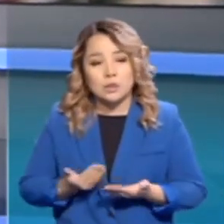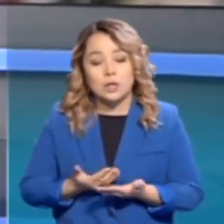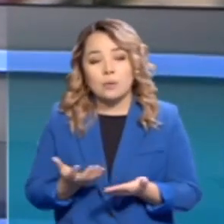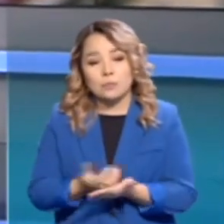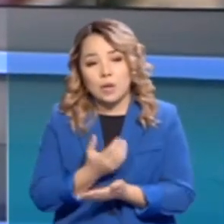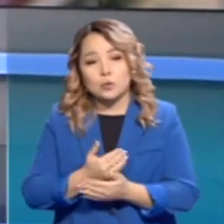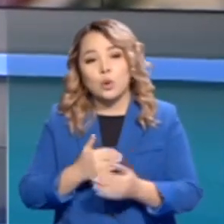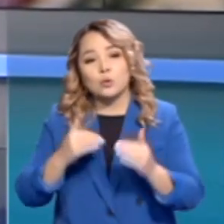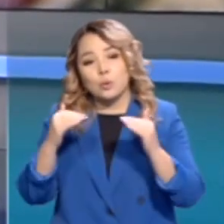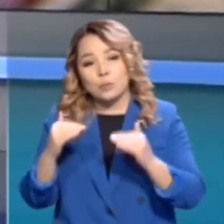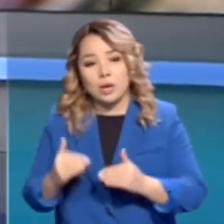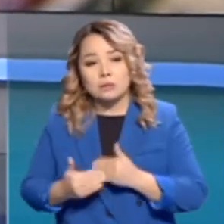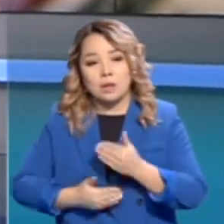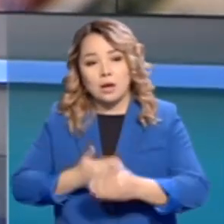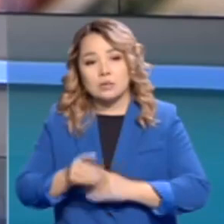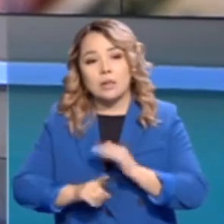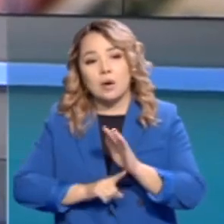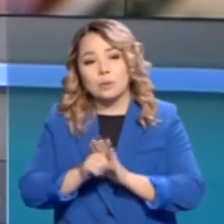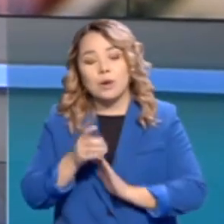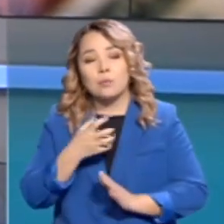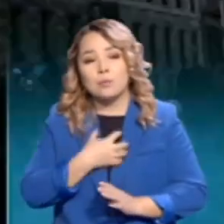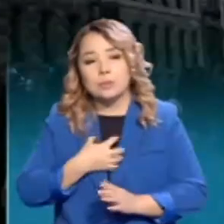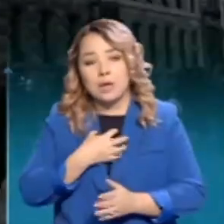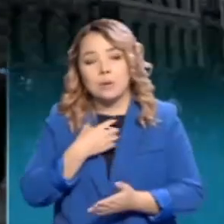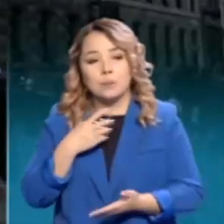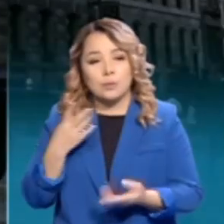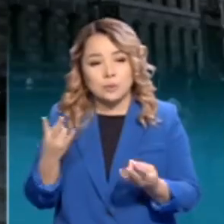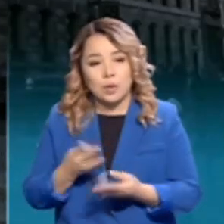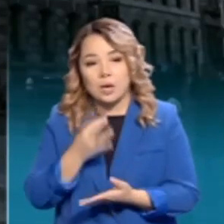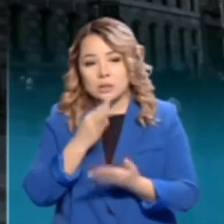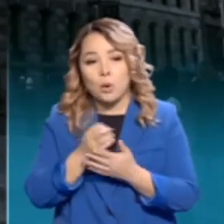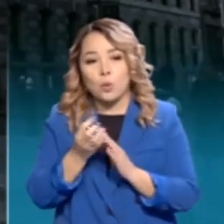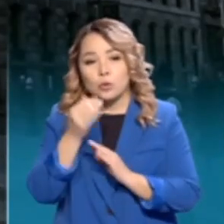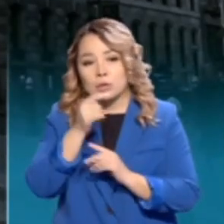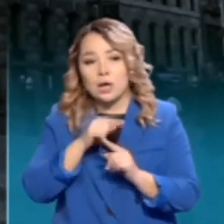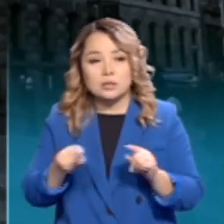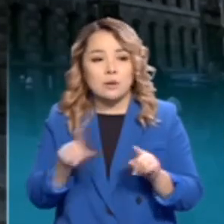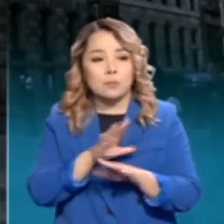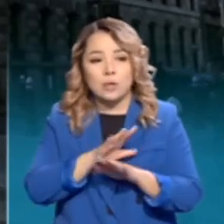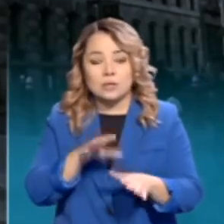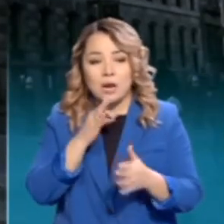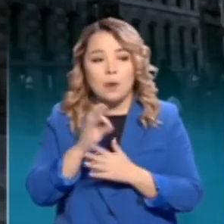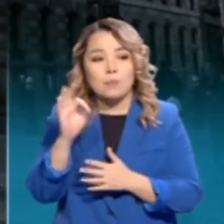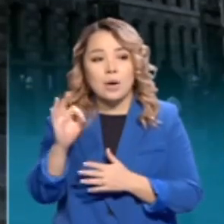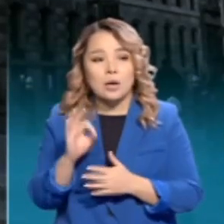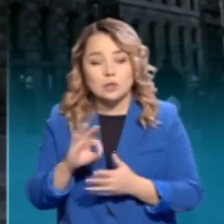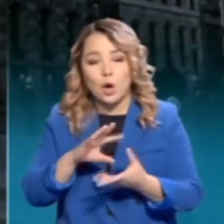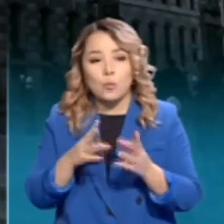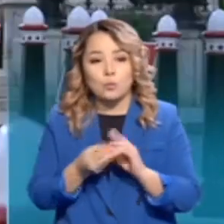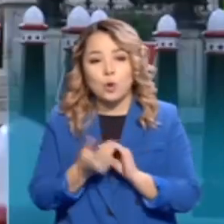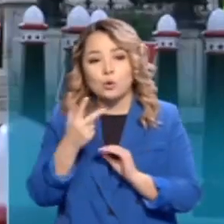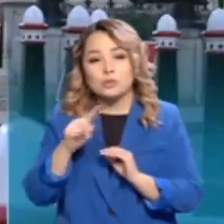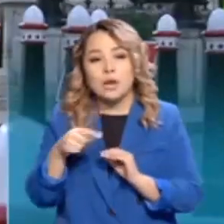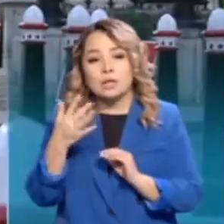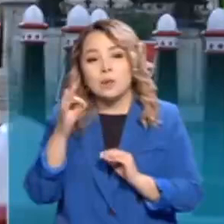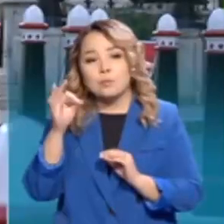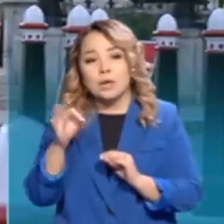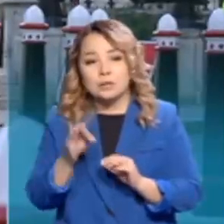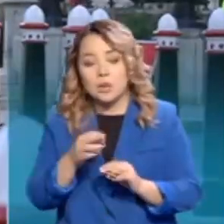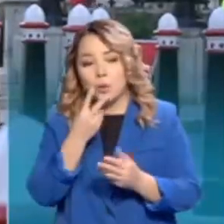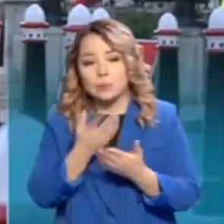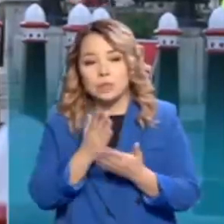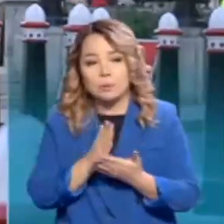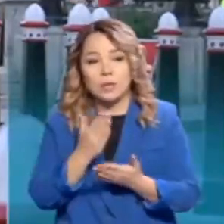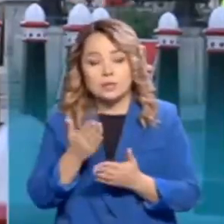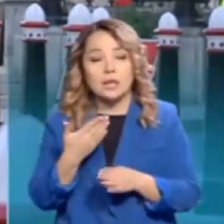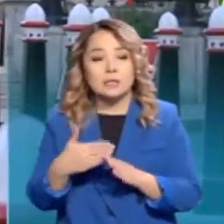төмендеген соң осындай қадамға баруға мәжбүр. Бұл соңғы 14 жылдан бері болмаған жағдай. Пайыздық мөлшерлеменің көлемі 3,5%-ке дейін жетіп отыр.